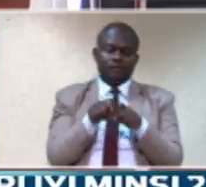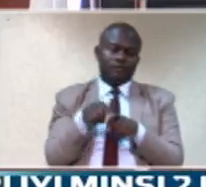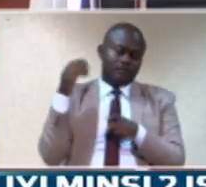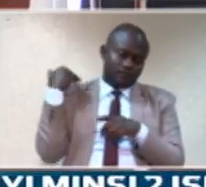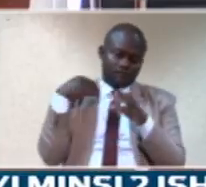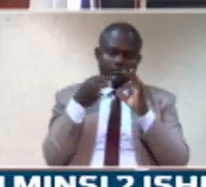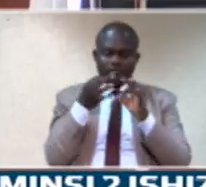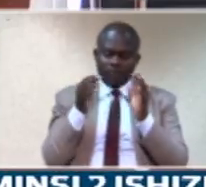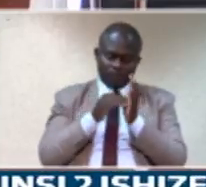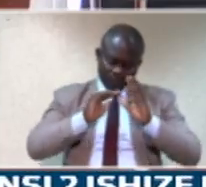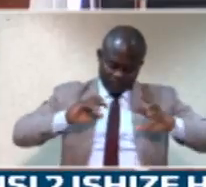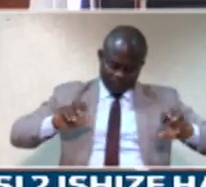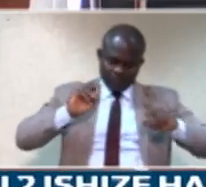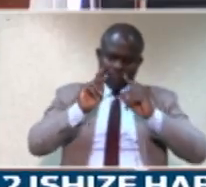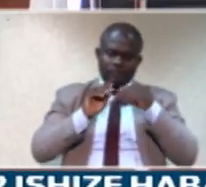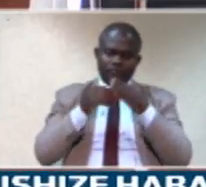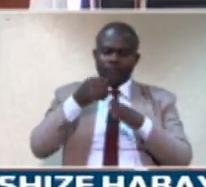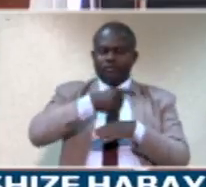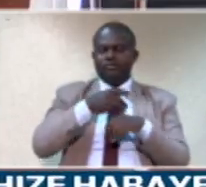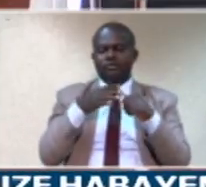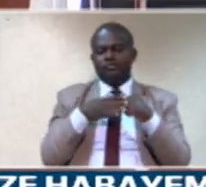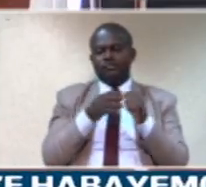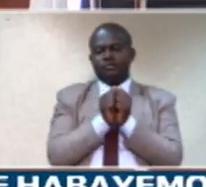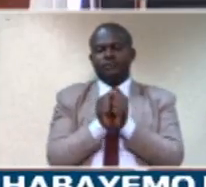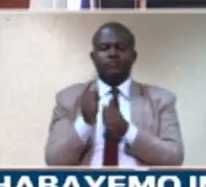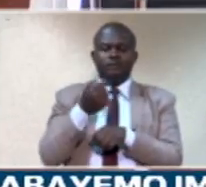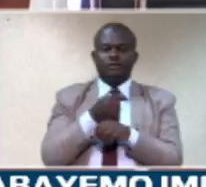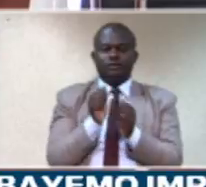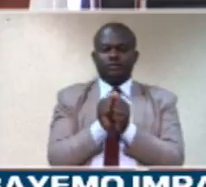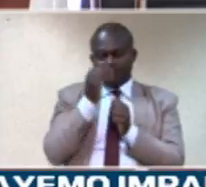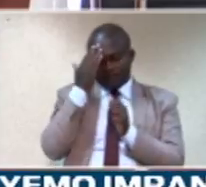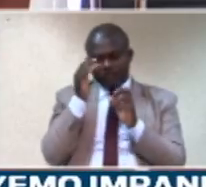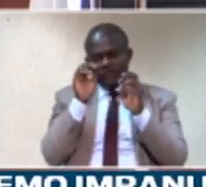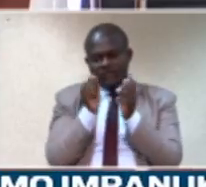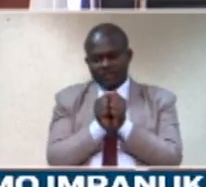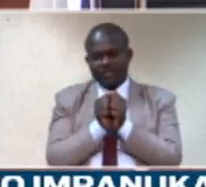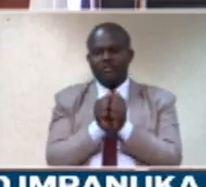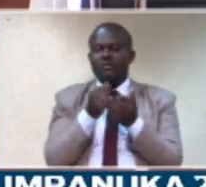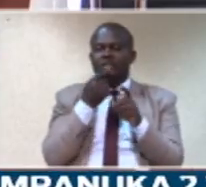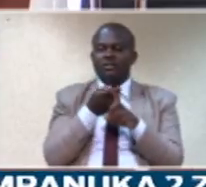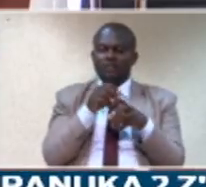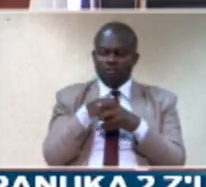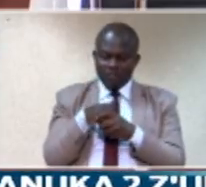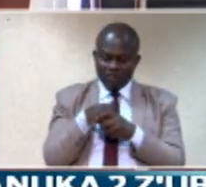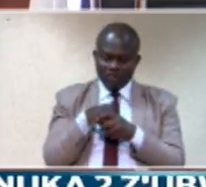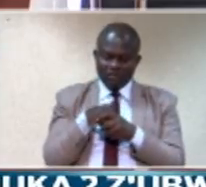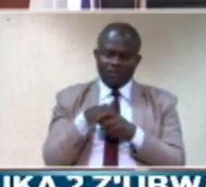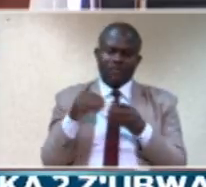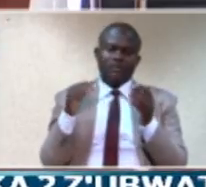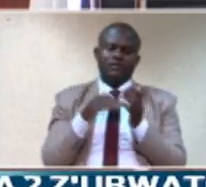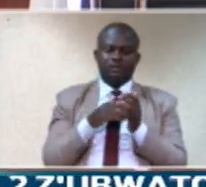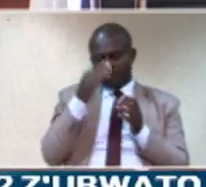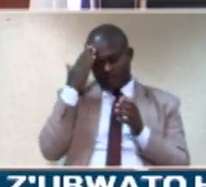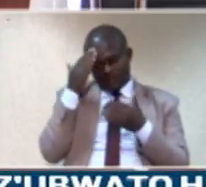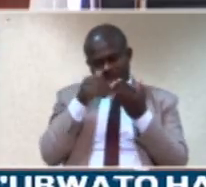tungira dusuzuma abantu ku munsi wa 9 n'wa 10 tumenye tuti dore kivuyemo ndetse